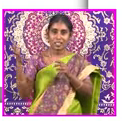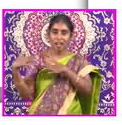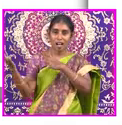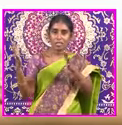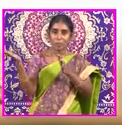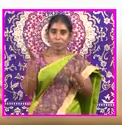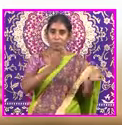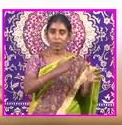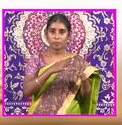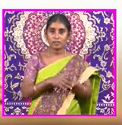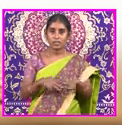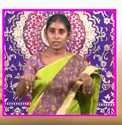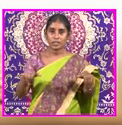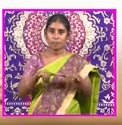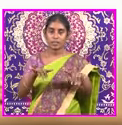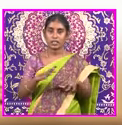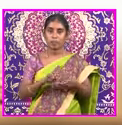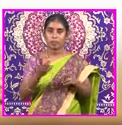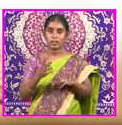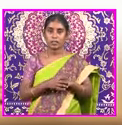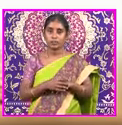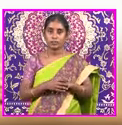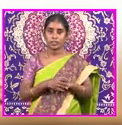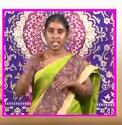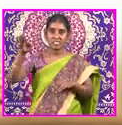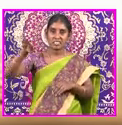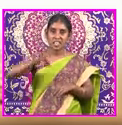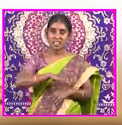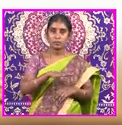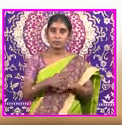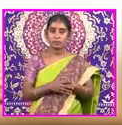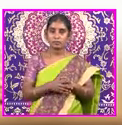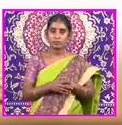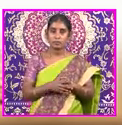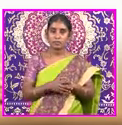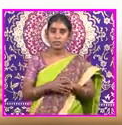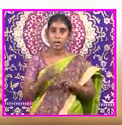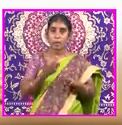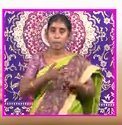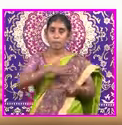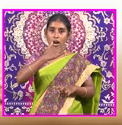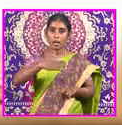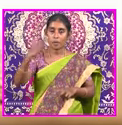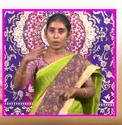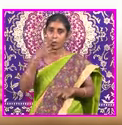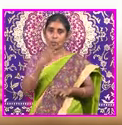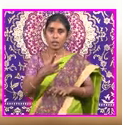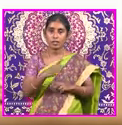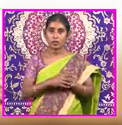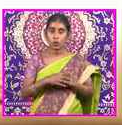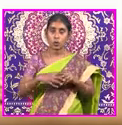ஒரு சரிவு இருக்கும், இன்னொரு பக்கம் சரிவு. இந்த இரண்டு பக்கத்துலேயும் சூரியனோட பகுதி எந்த சரிவின் மீது விழுகிறதோ அந்த பக்கம்